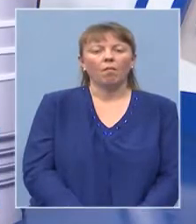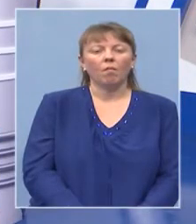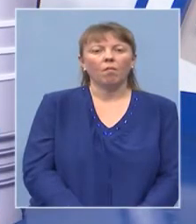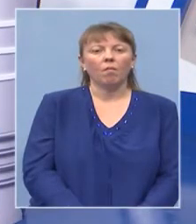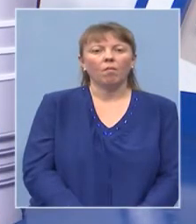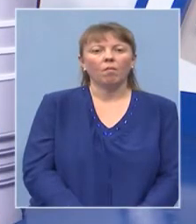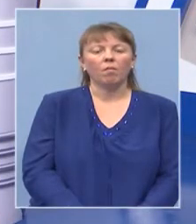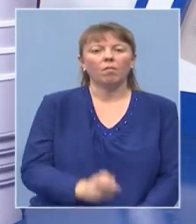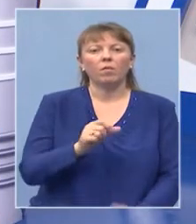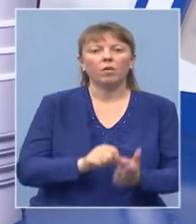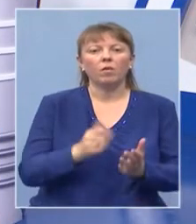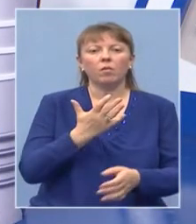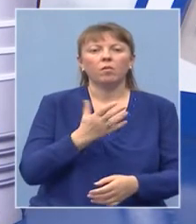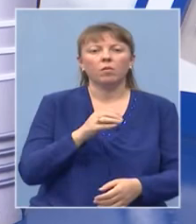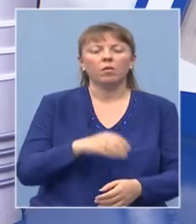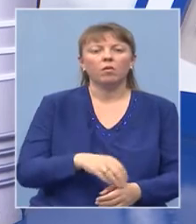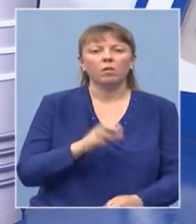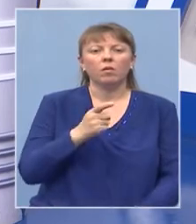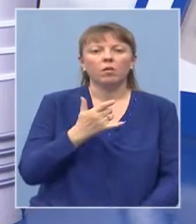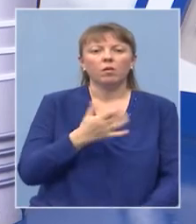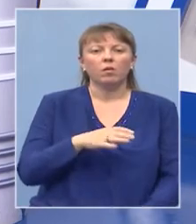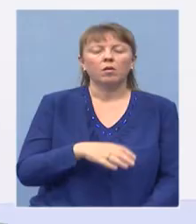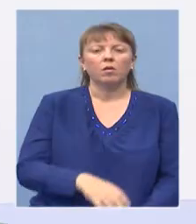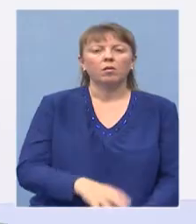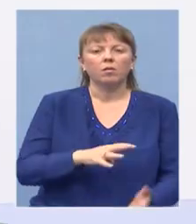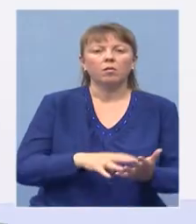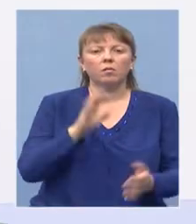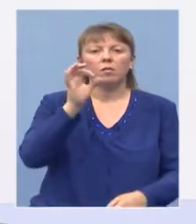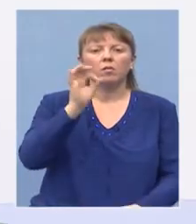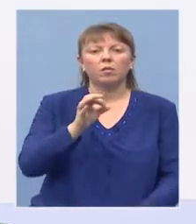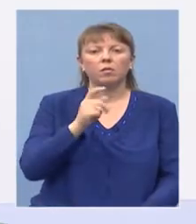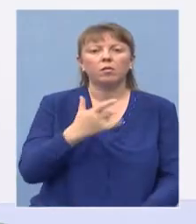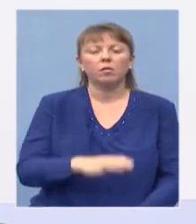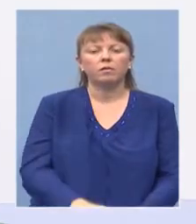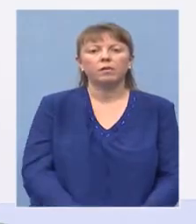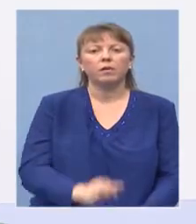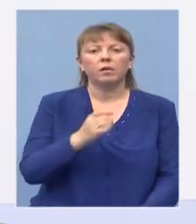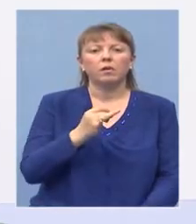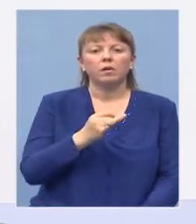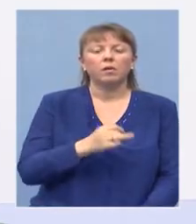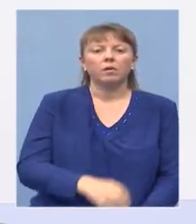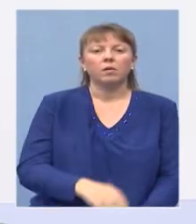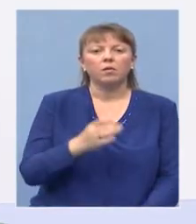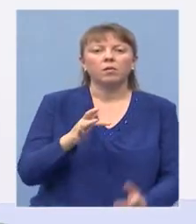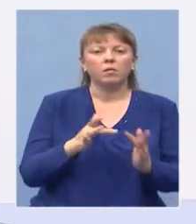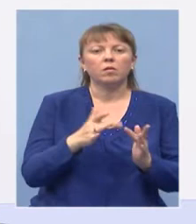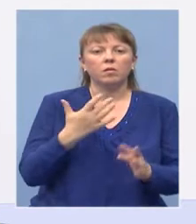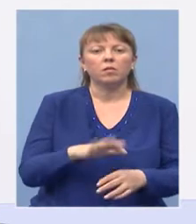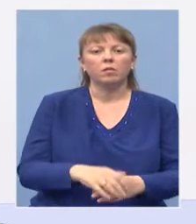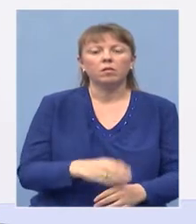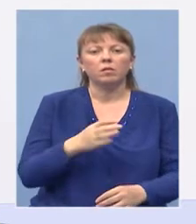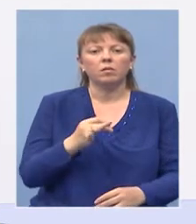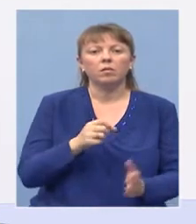оказывает 665 услуг. Это 96% всех услуг, госуслуг, которые содержатся в реестре госуслуг. Через портал электронного правительства